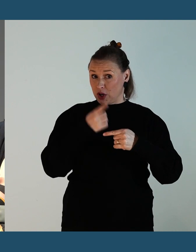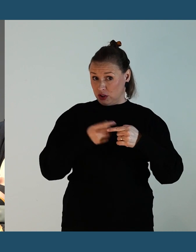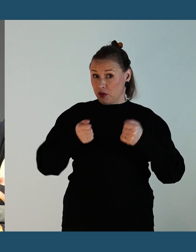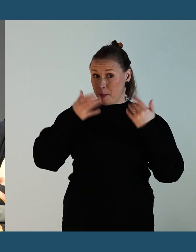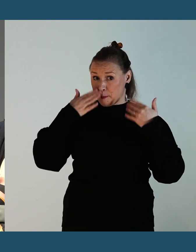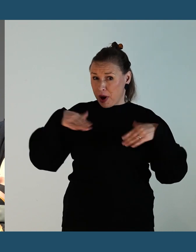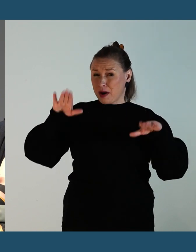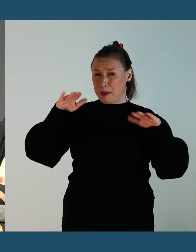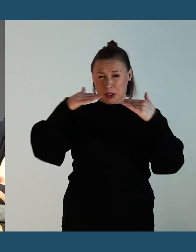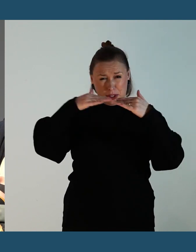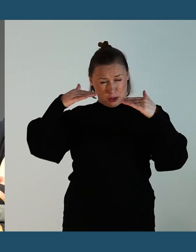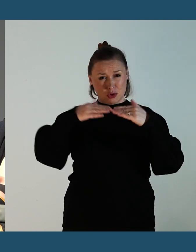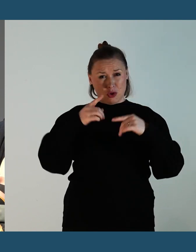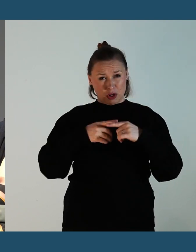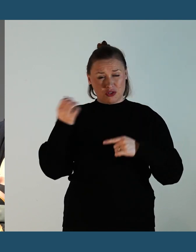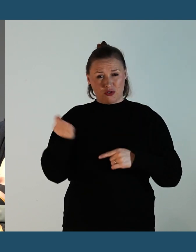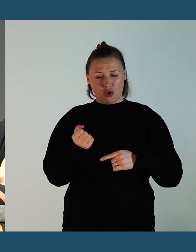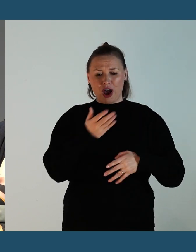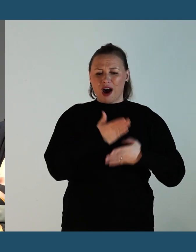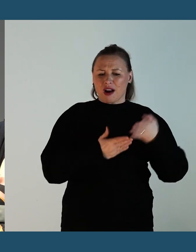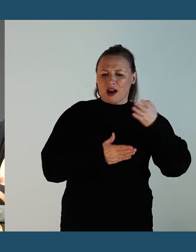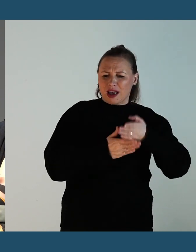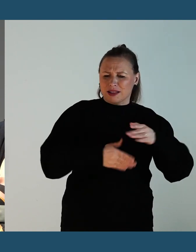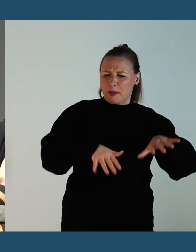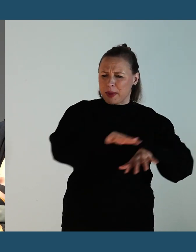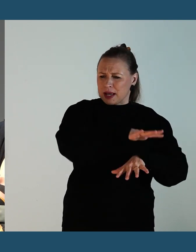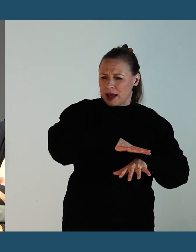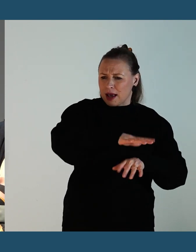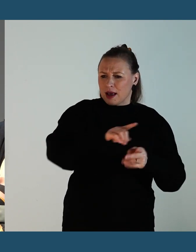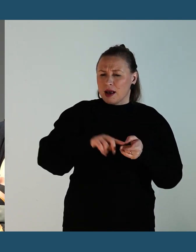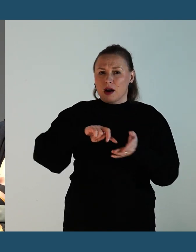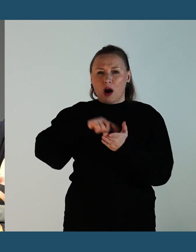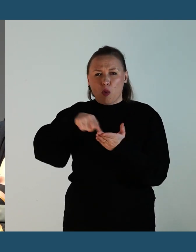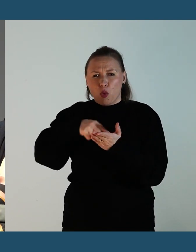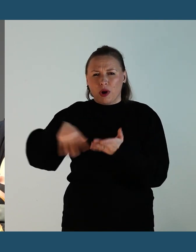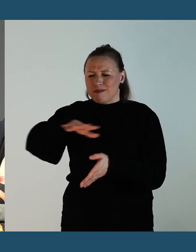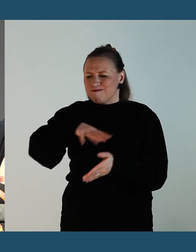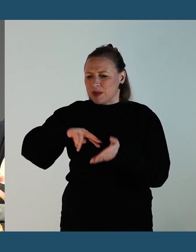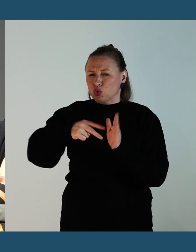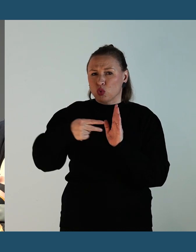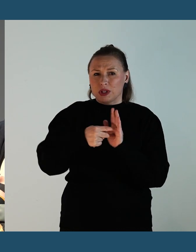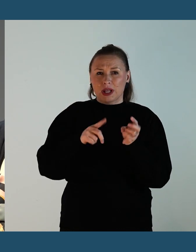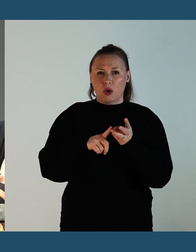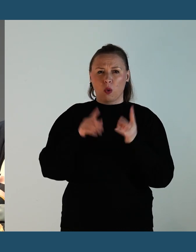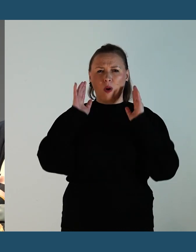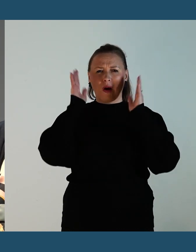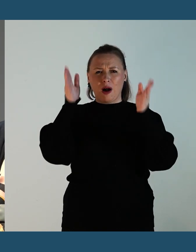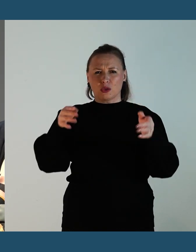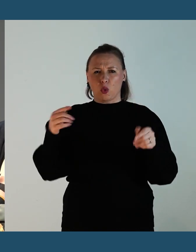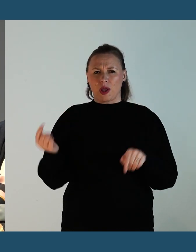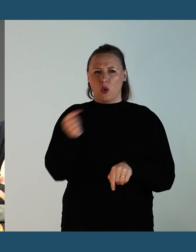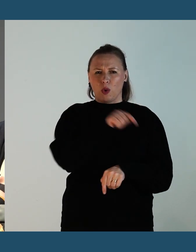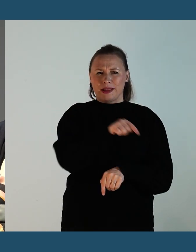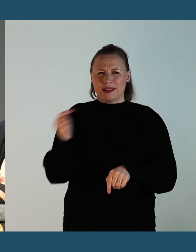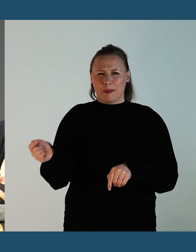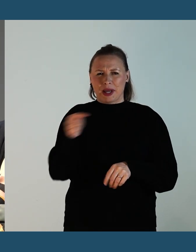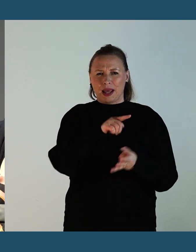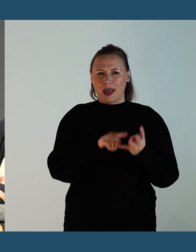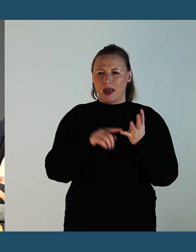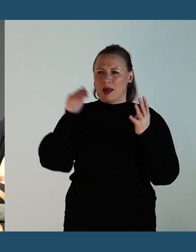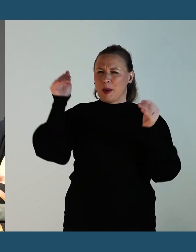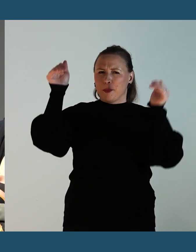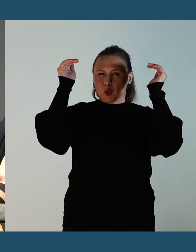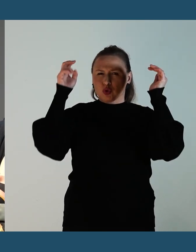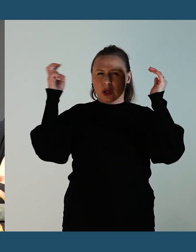sekä rakentamisessa että kaupunkisuunnittelussa, että katujen ylittämisessä, että busseihin ja ratikkoihin.